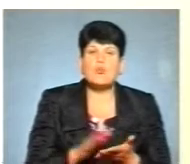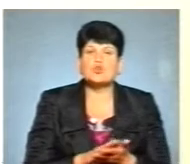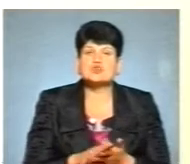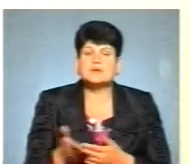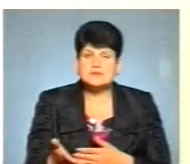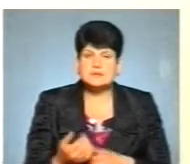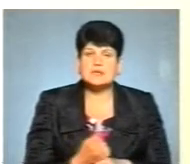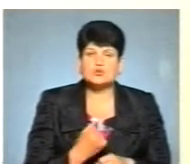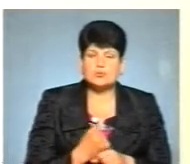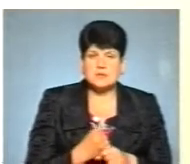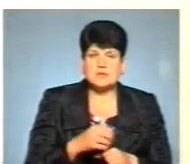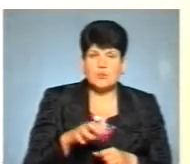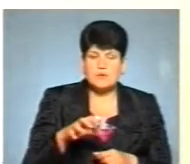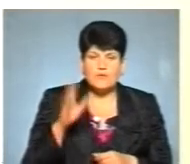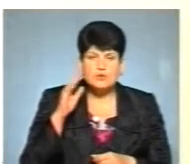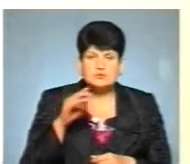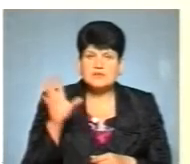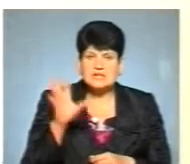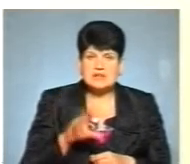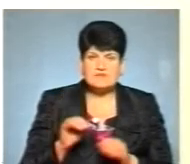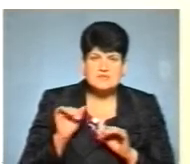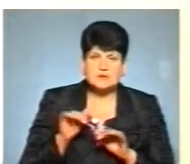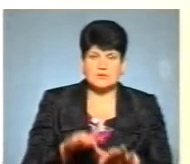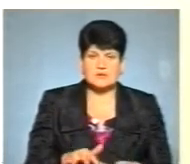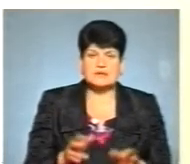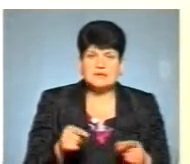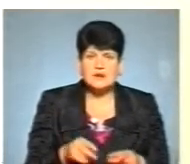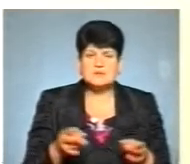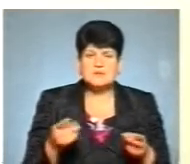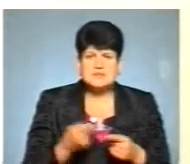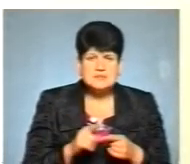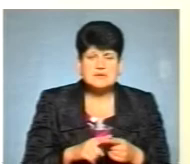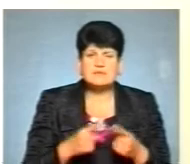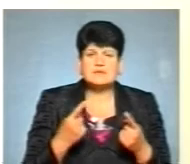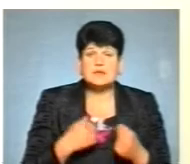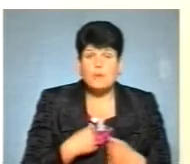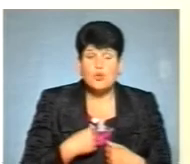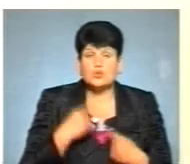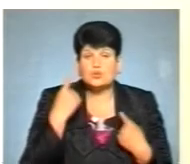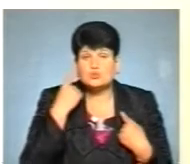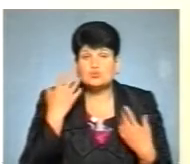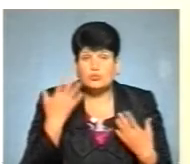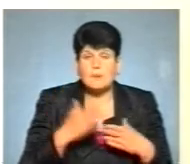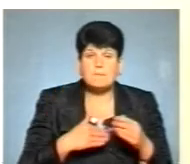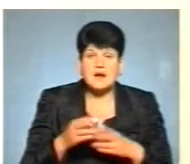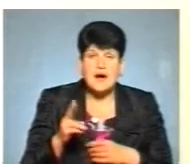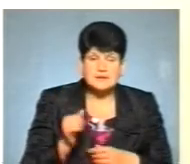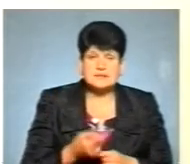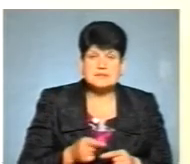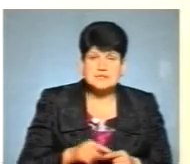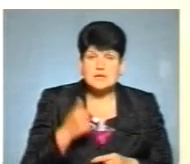де зробити акумуляцію води, щоб вона не вся йшла туди. Тобто там це велику треба. Це, на мою думку, як практика за ті роки,